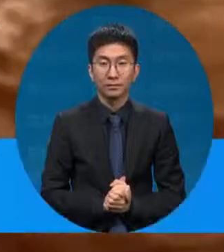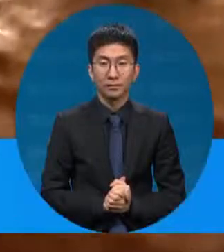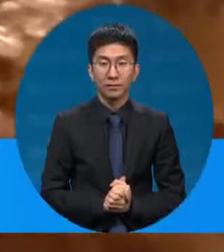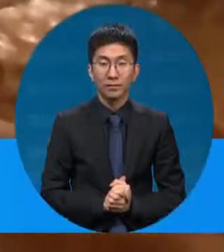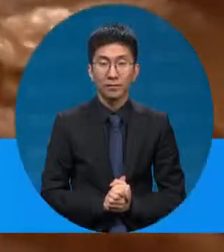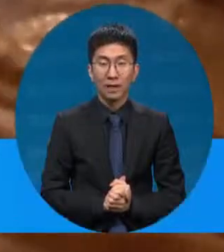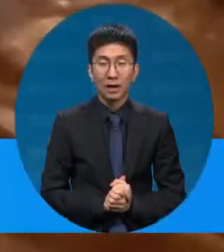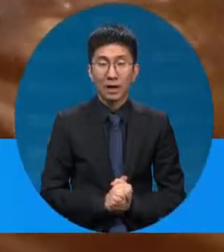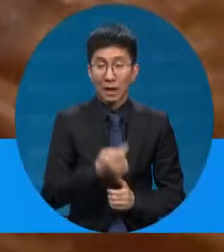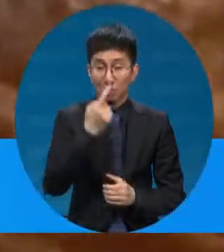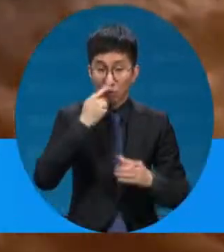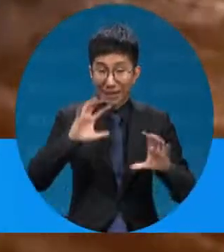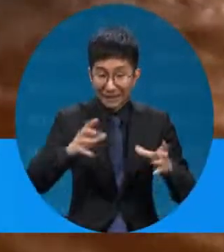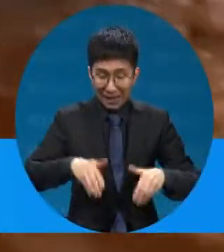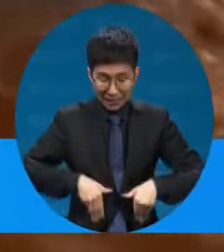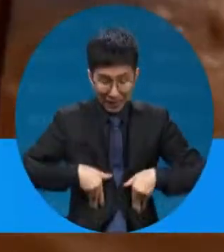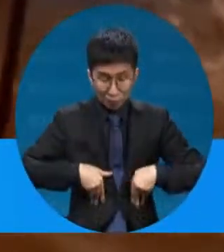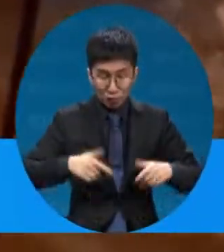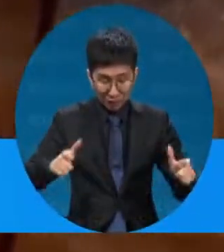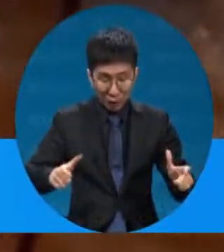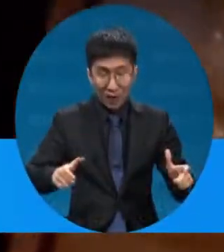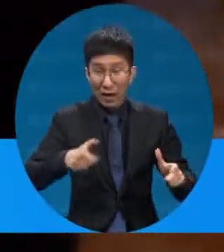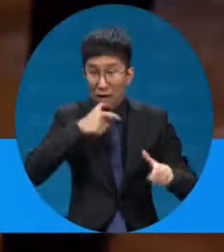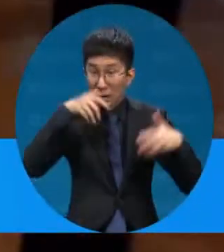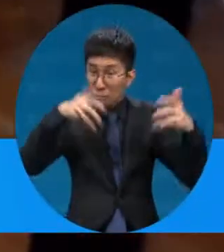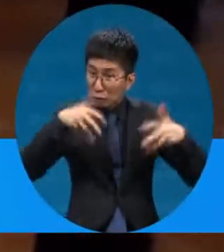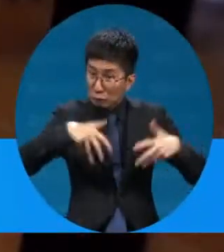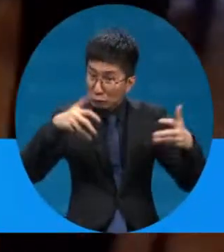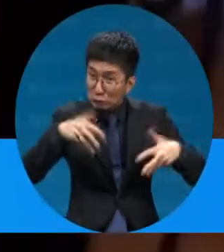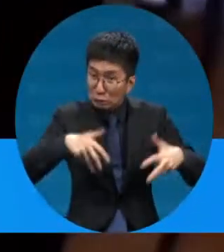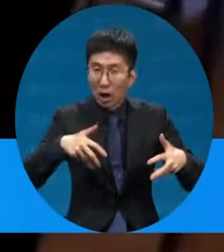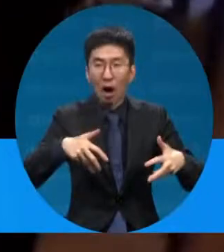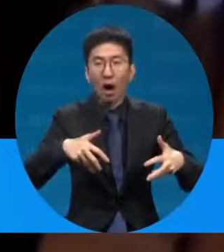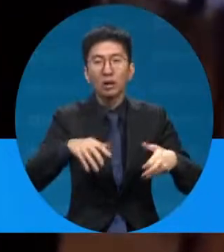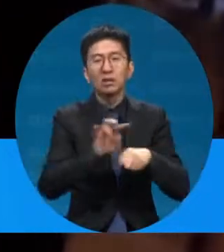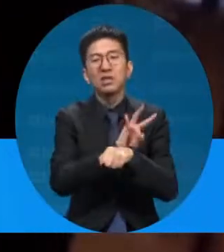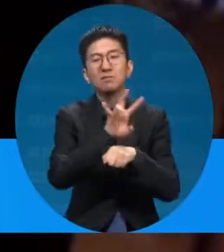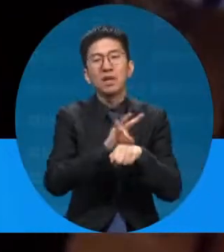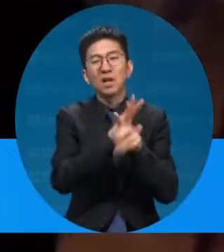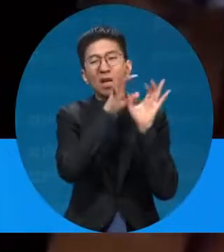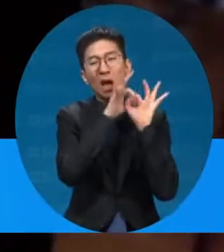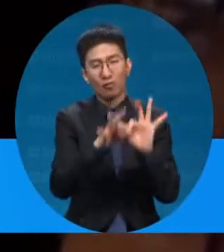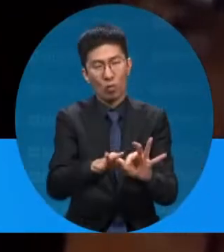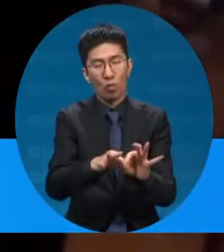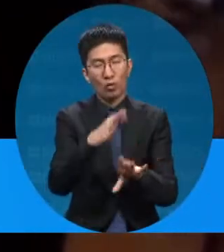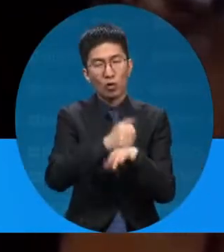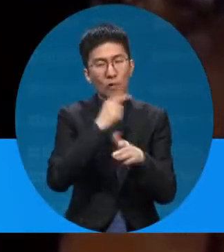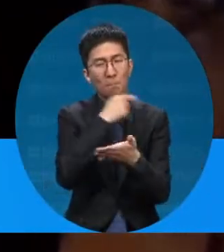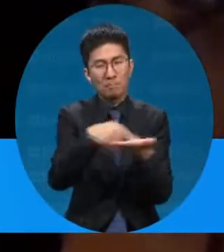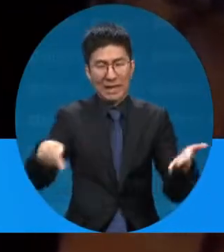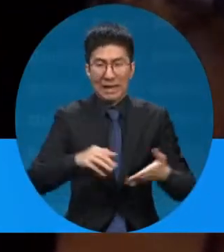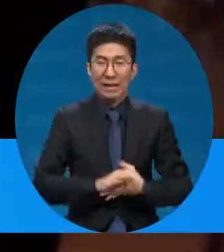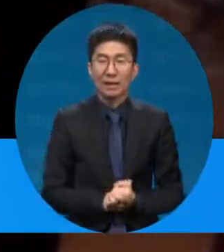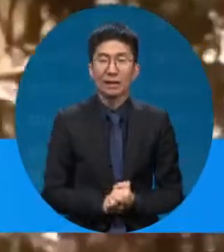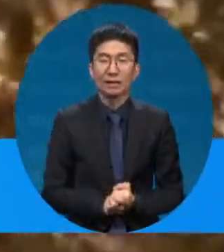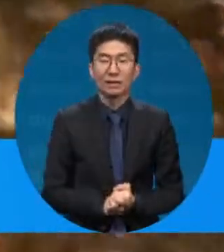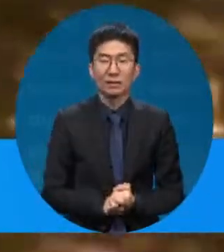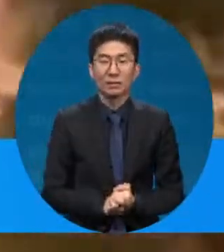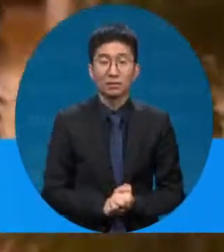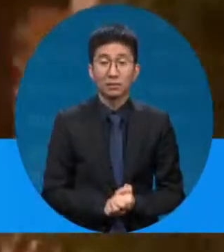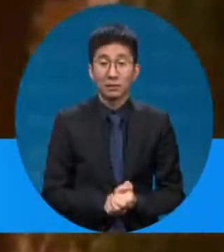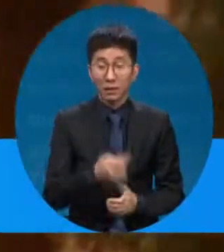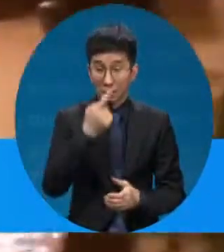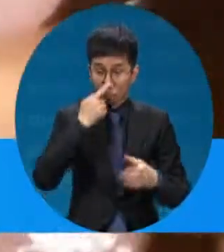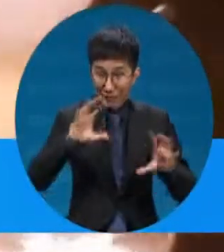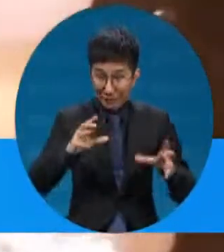브라질 남부 도시에 3월 평균 강우량의 절반에 해당하는 비가 24시간 만에 쏟아지면서 피해가 잇따르고 있습니다.